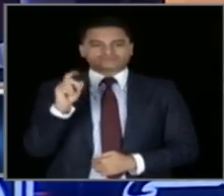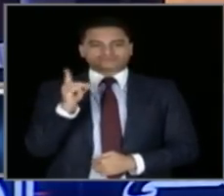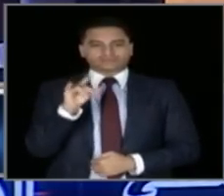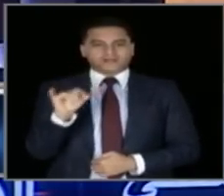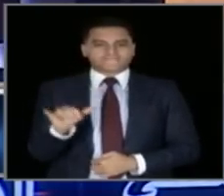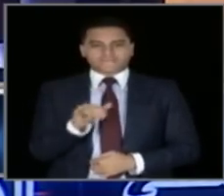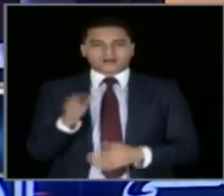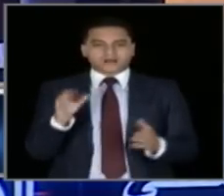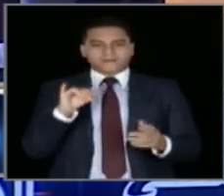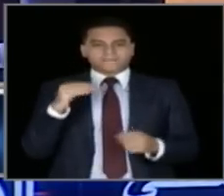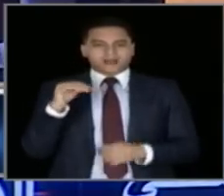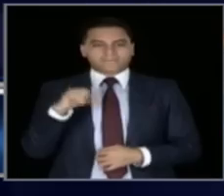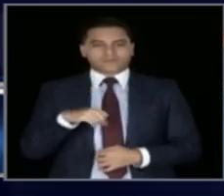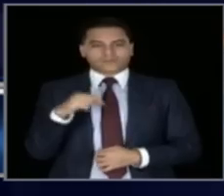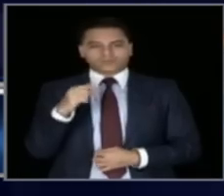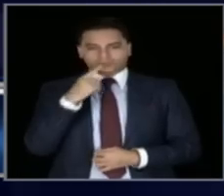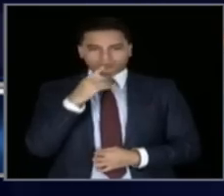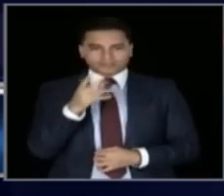إجابتك؟ 3215.